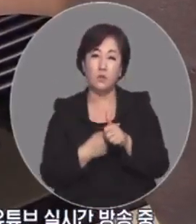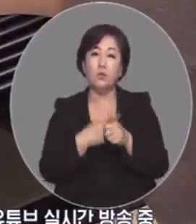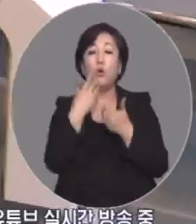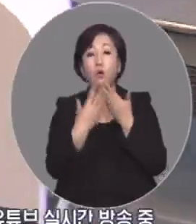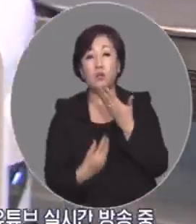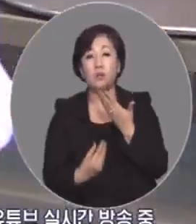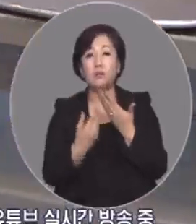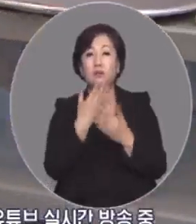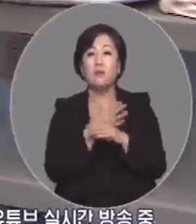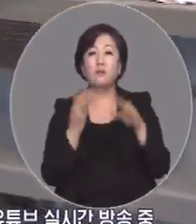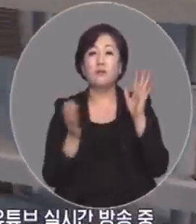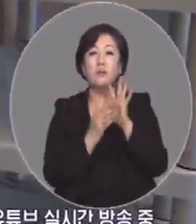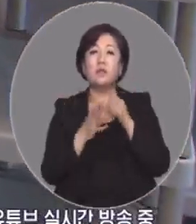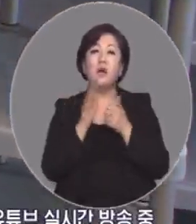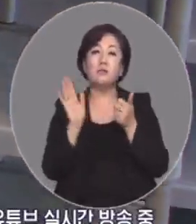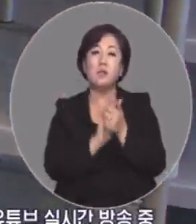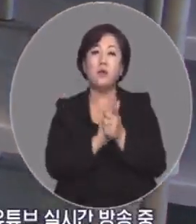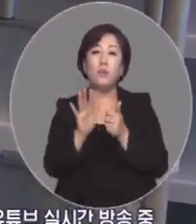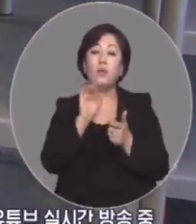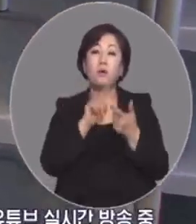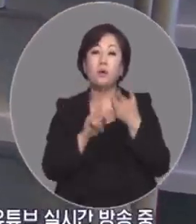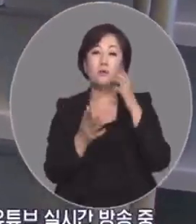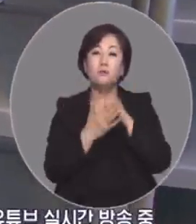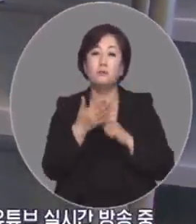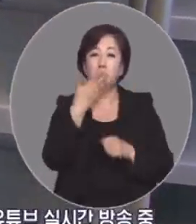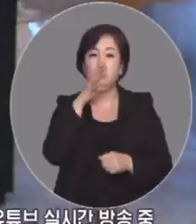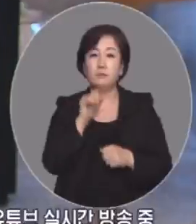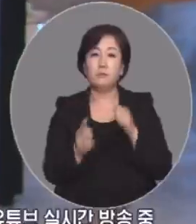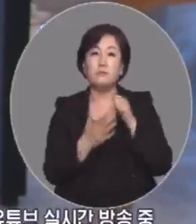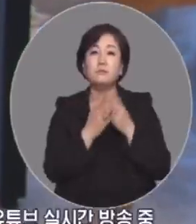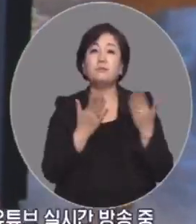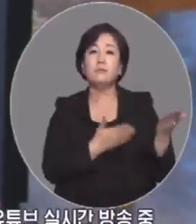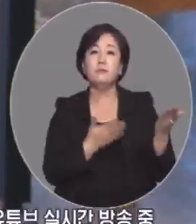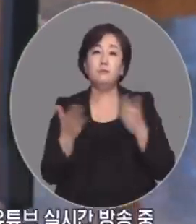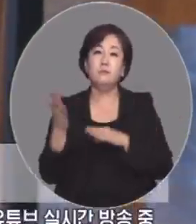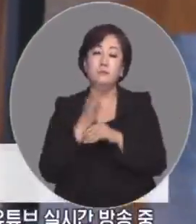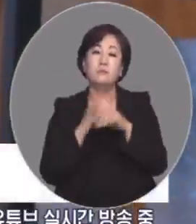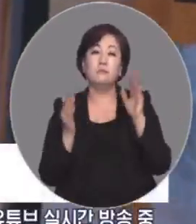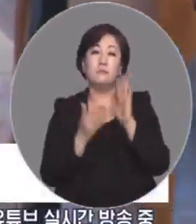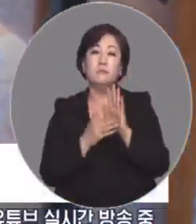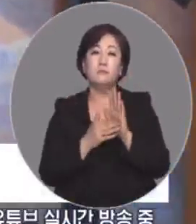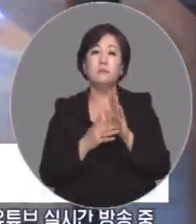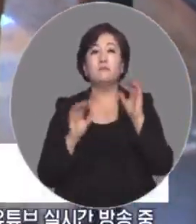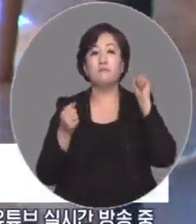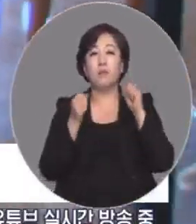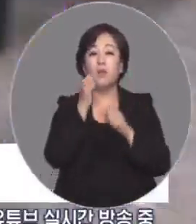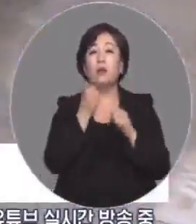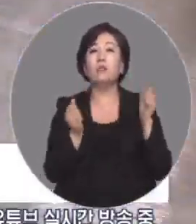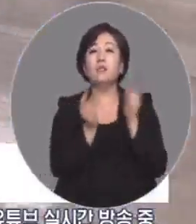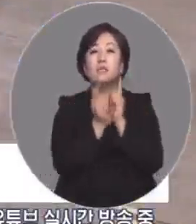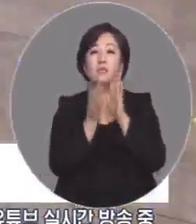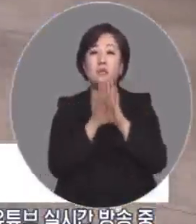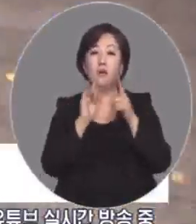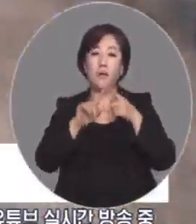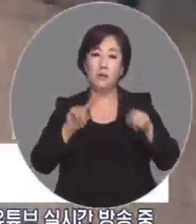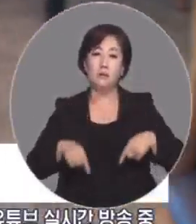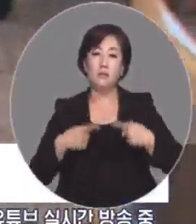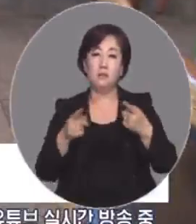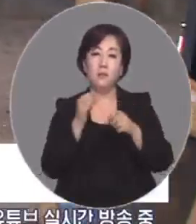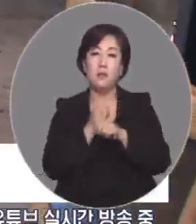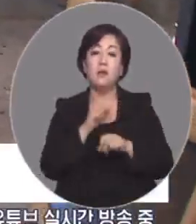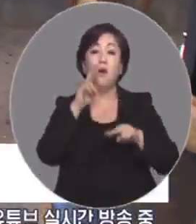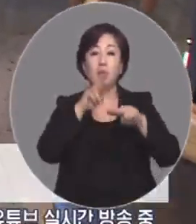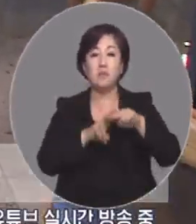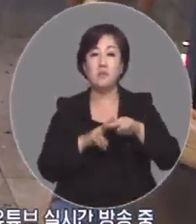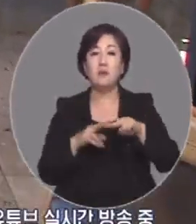나옵니다. 서빙 로봇이 등장한 음식점도 있습니다. 로봇에 음식을 올려주면 막힘없이